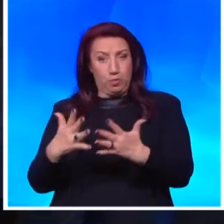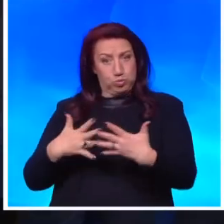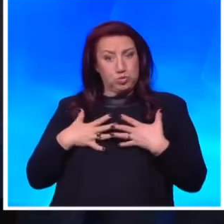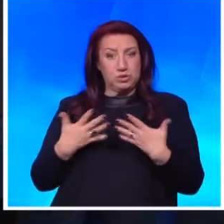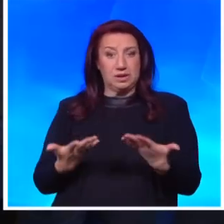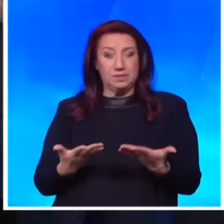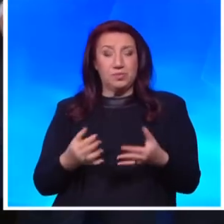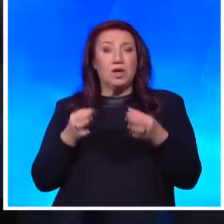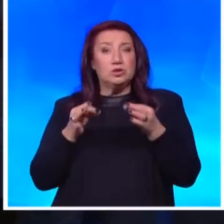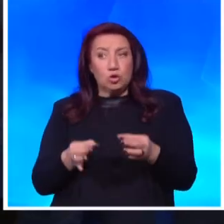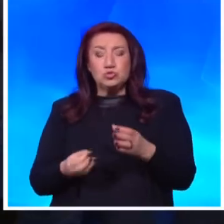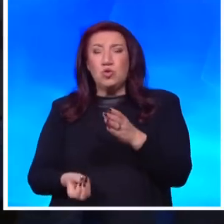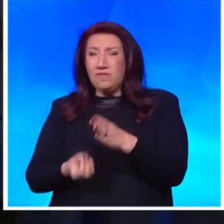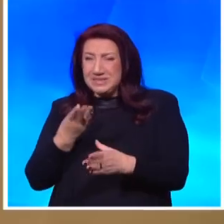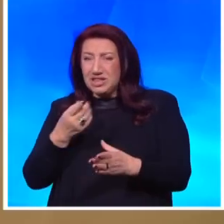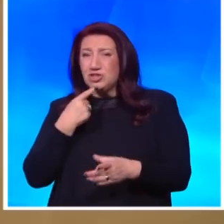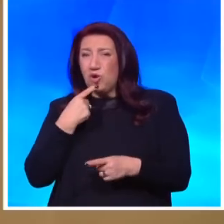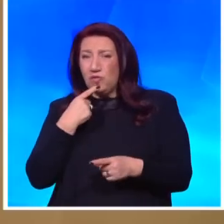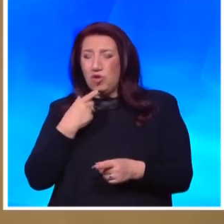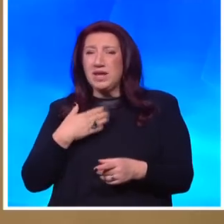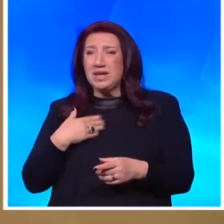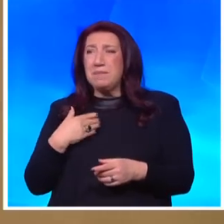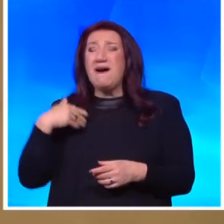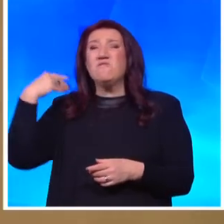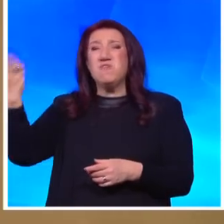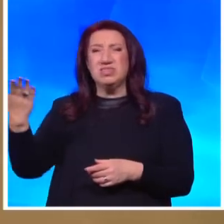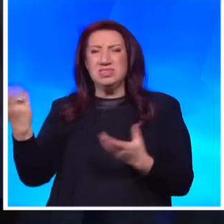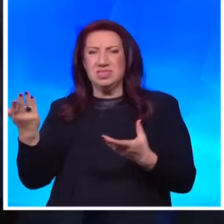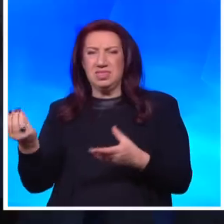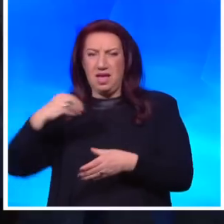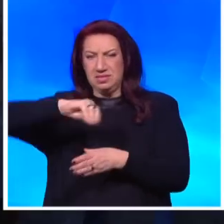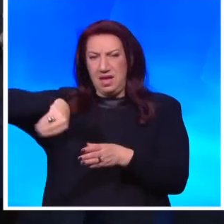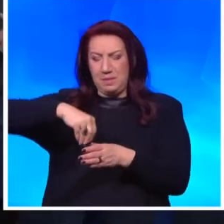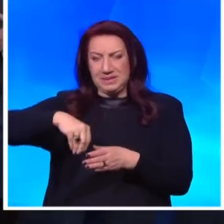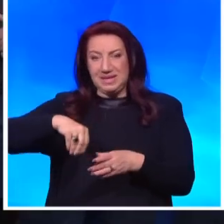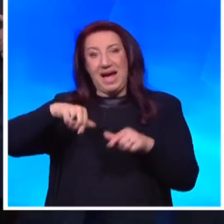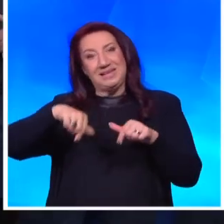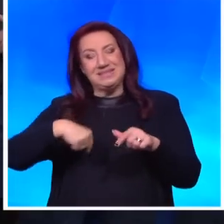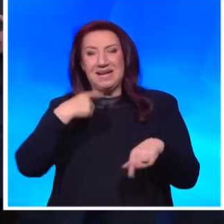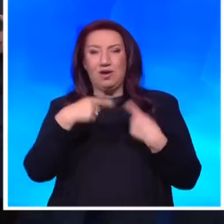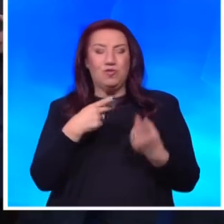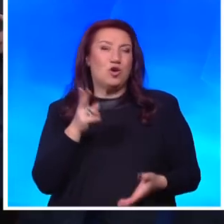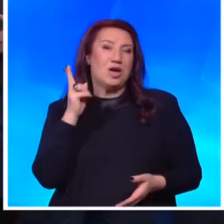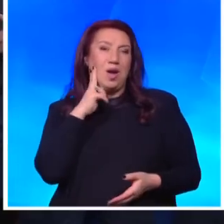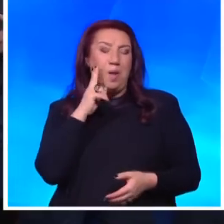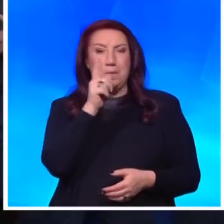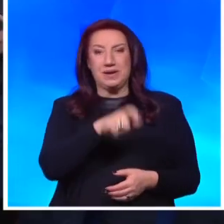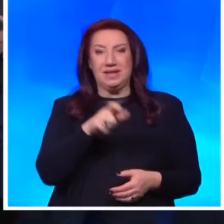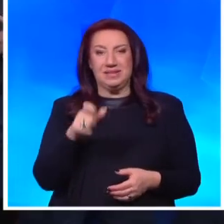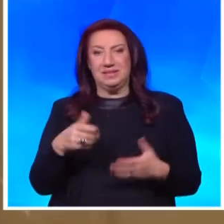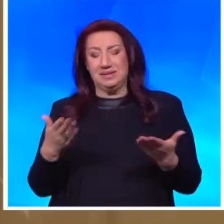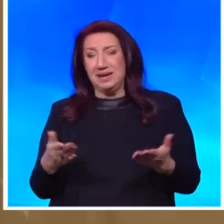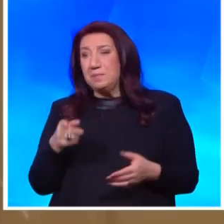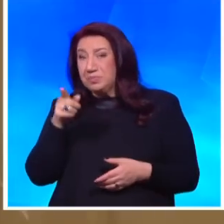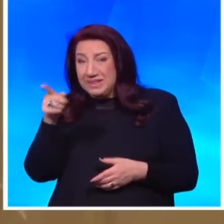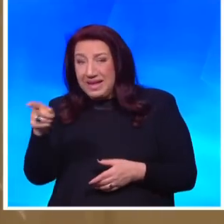Възраждане говорят за външна намеса, знаем си ги, сега говорят за предатели. Точно хората, посочени от посланник